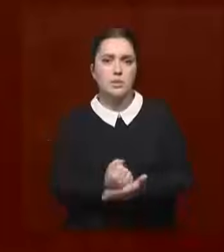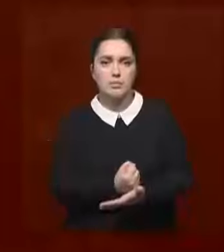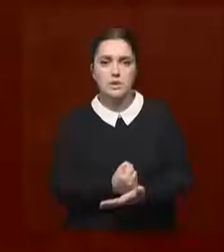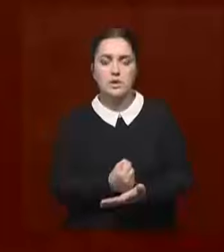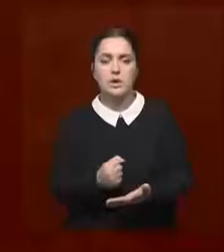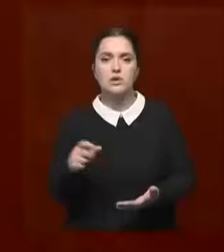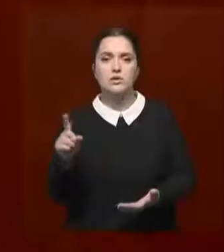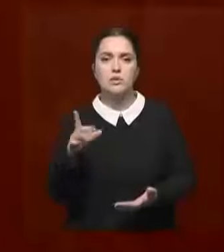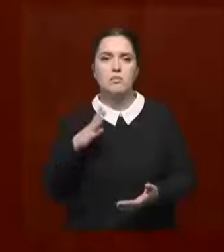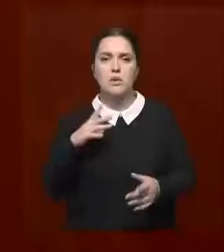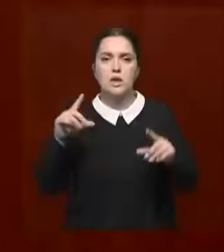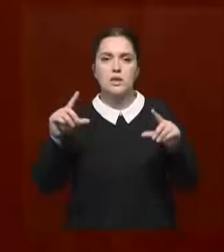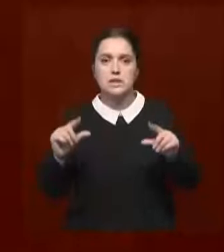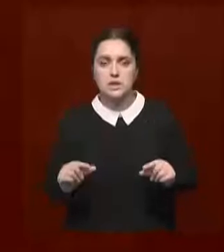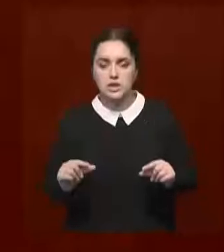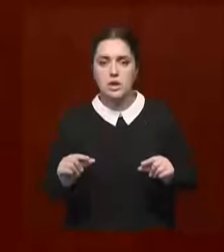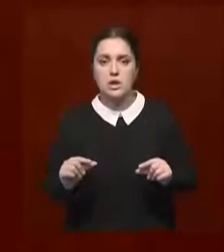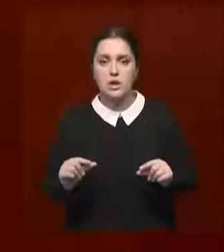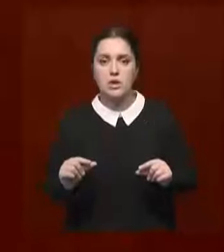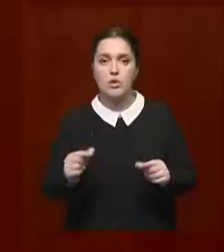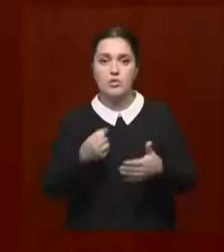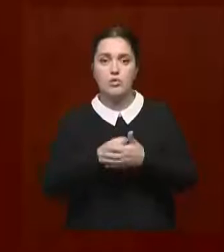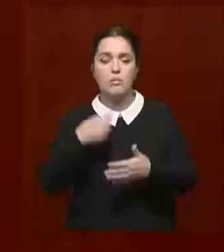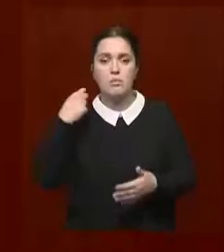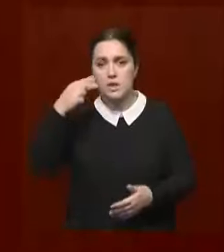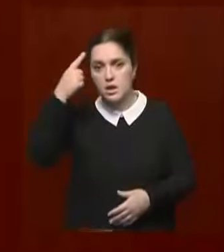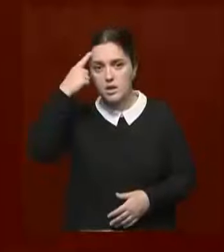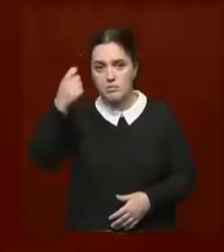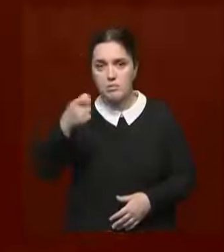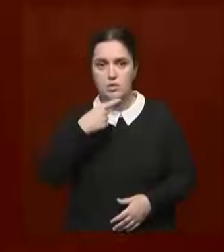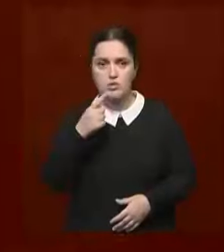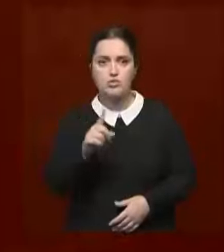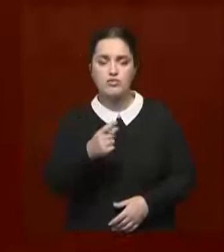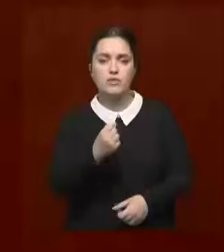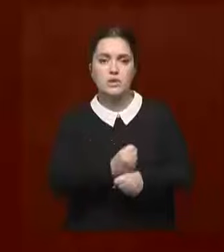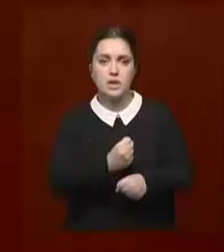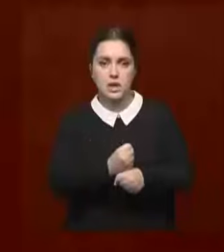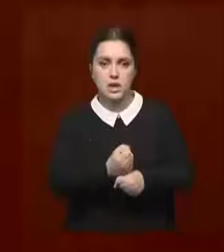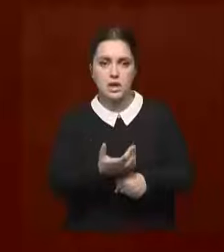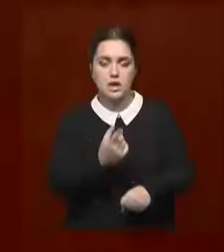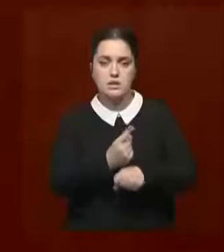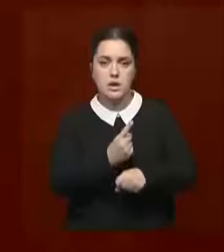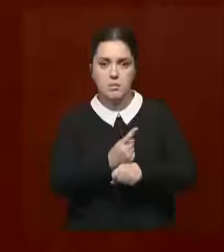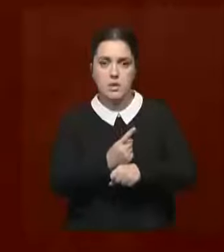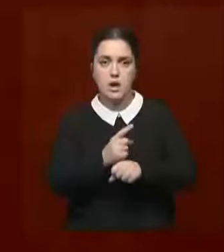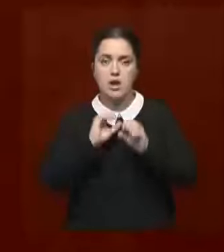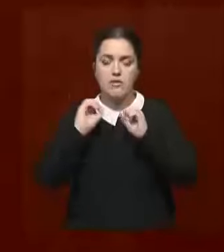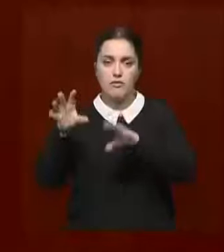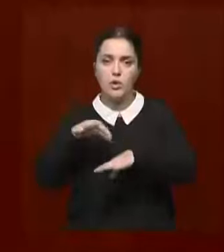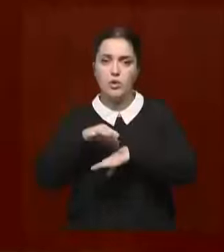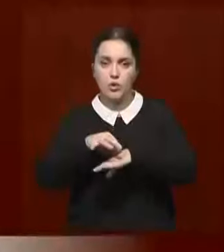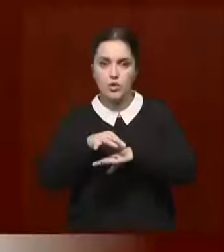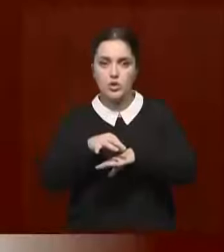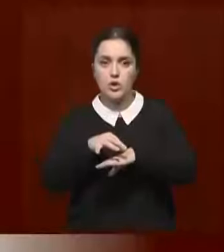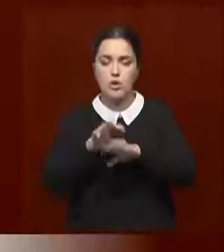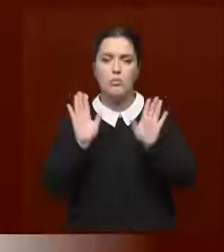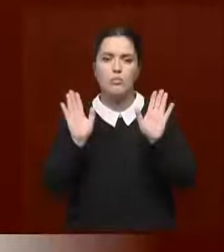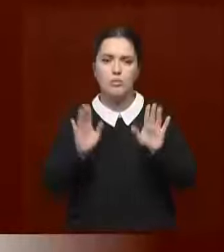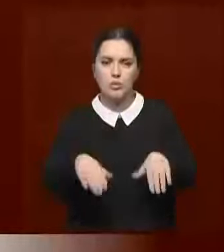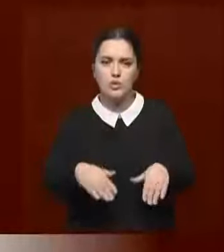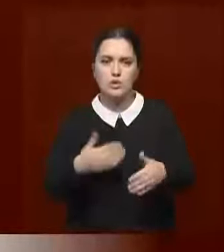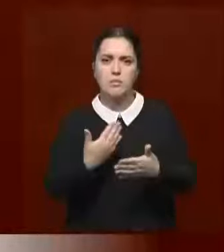ввели, снижали. Ну вы же помните, уже до президента дошло, когда он говорит, вы что сделали? Вы запретили вывоз. В результате, пусть там может